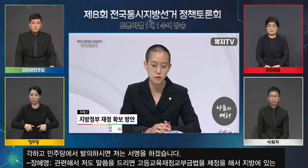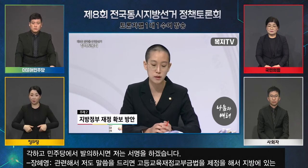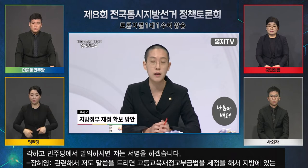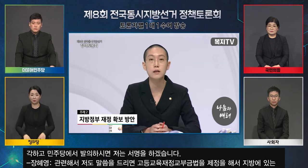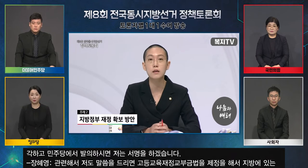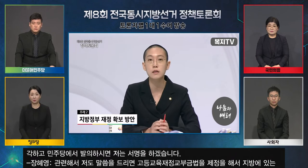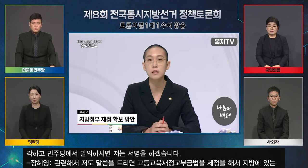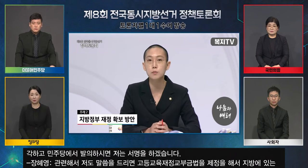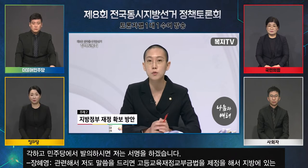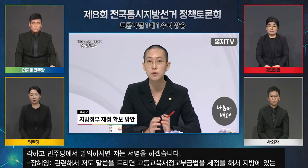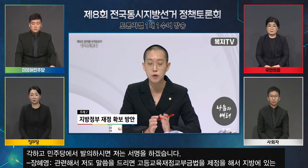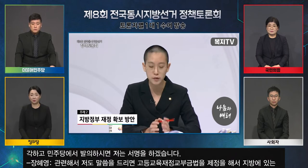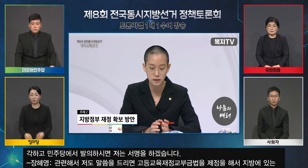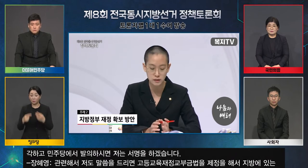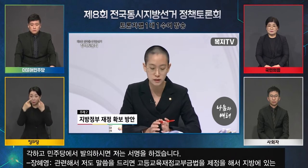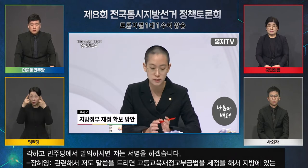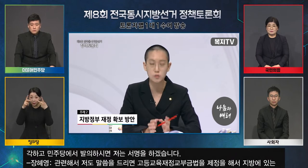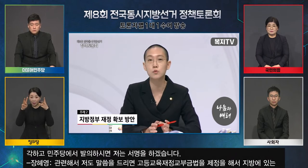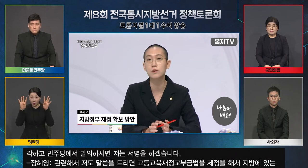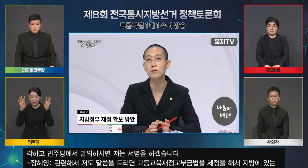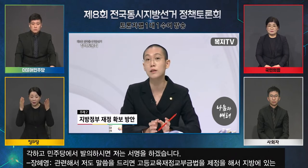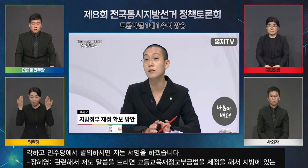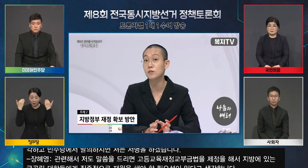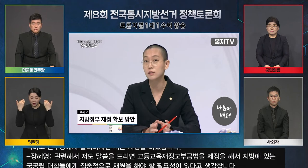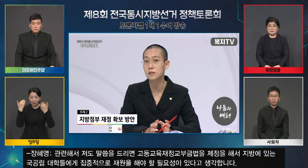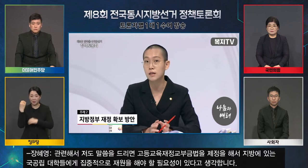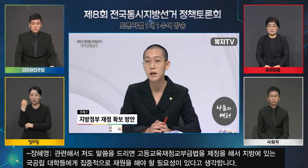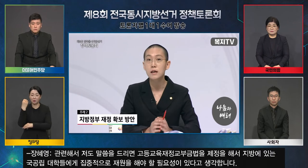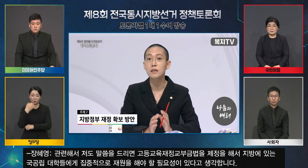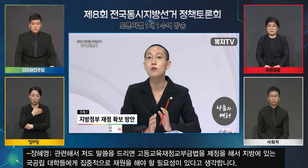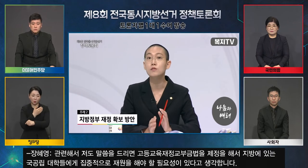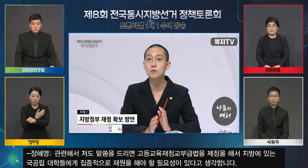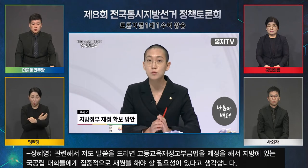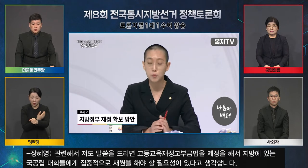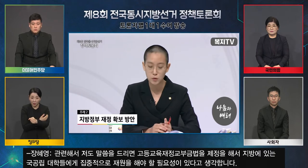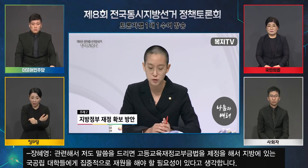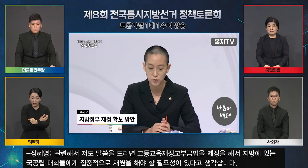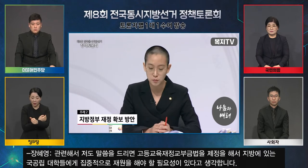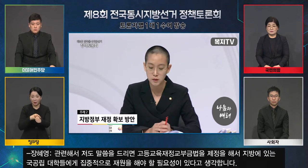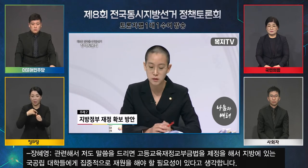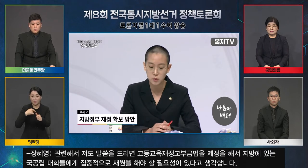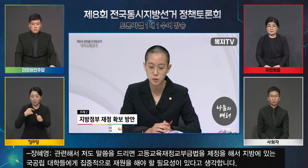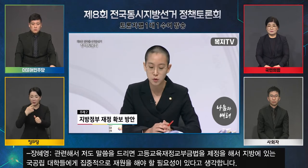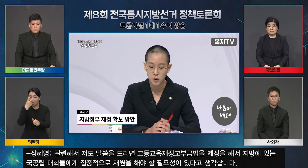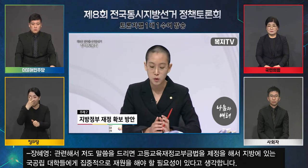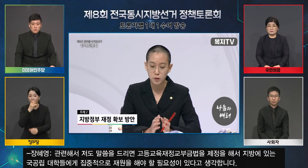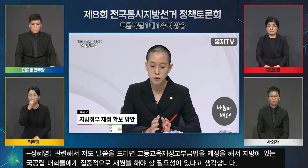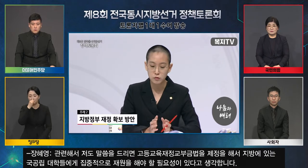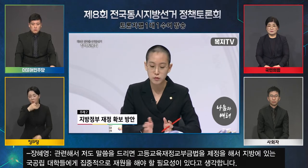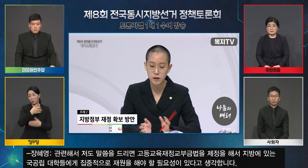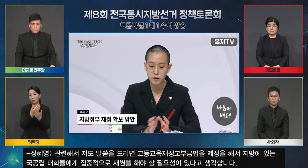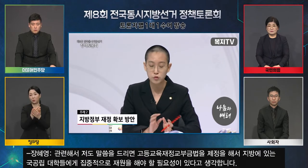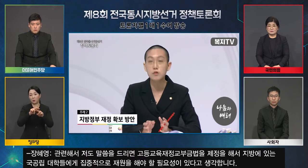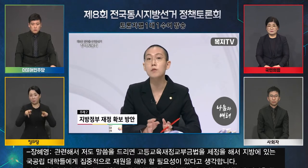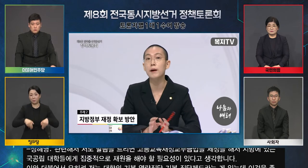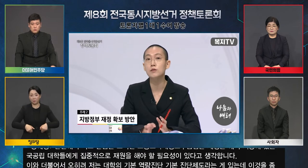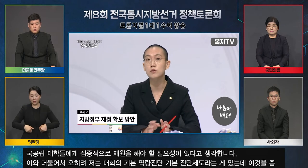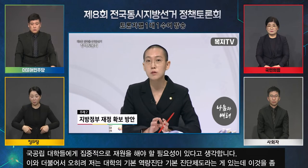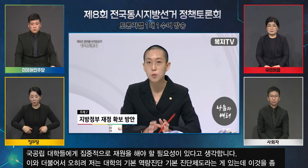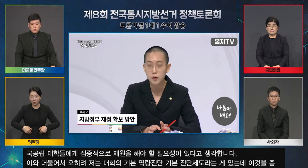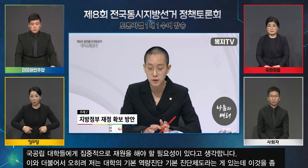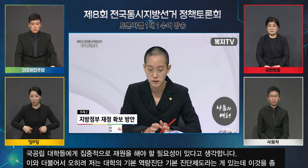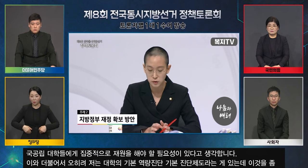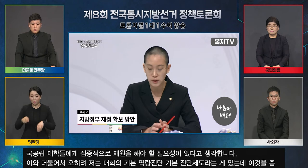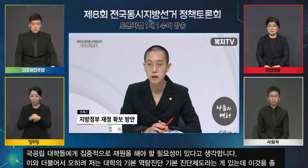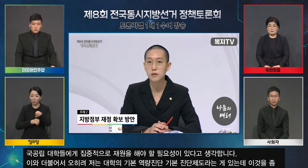오히려 저는 대학의 기본 역량 진단 제도라고 하는 것이 있는데 이것을 좀 전면적으로 폐지하고 오히려 국가 균형